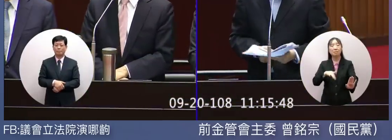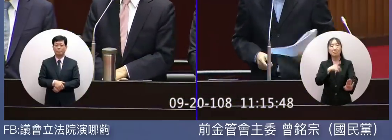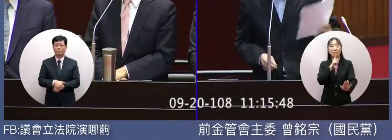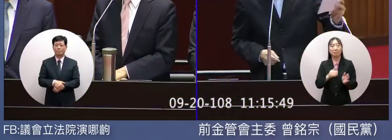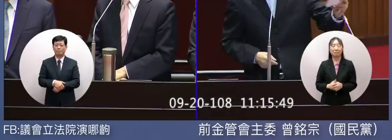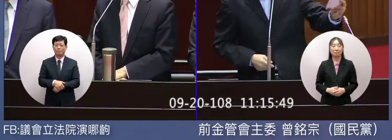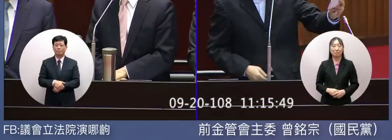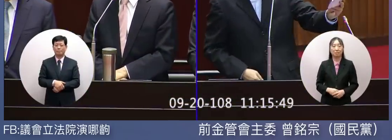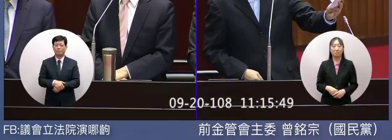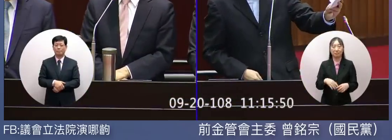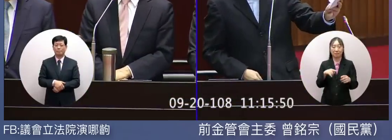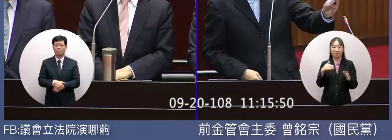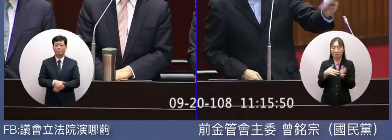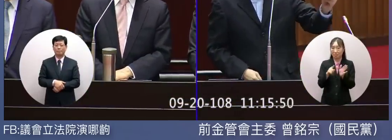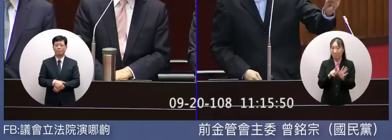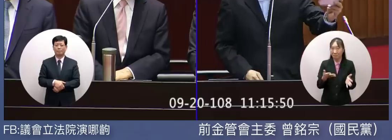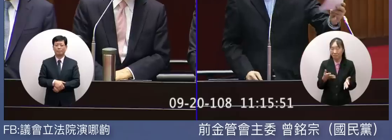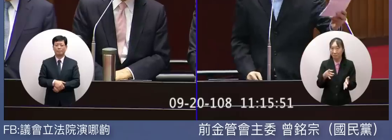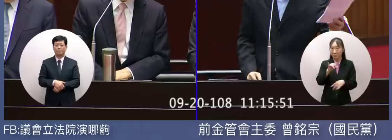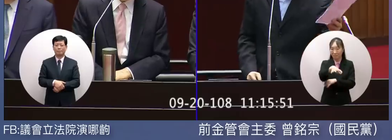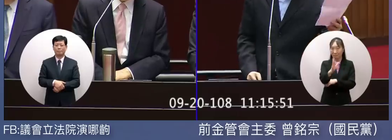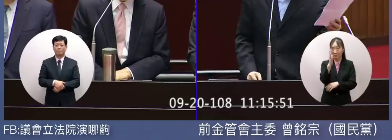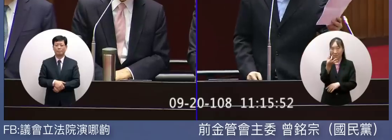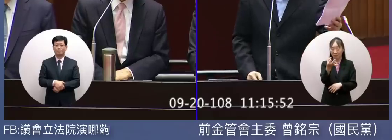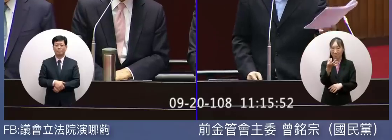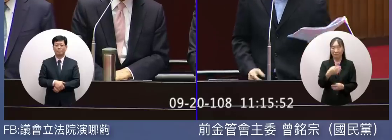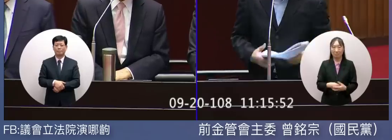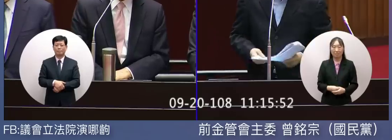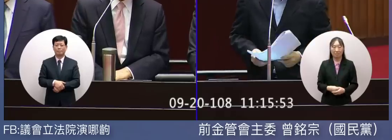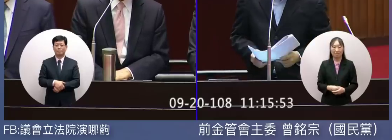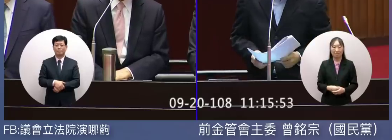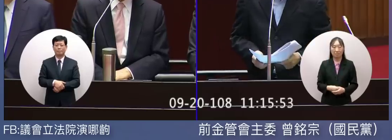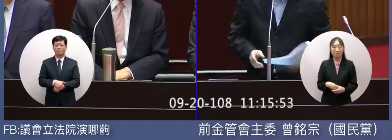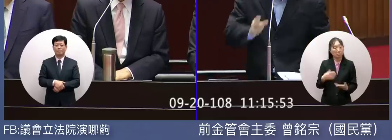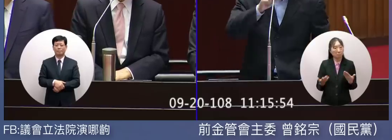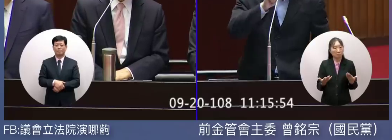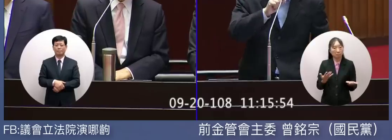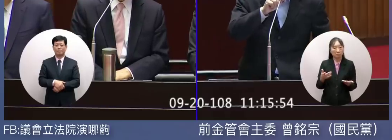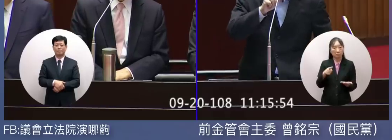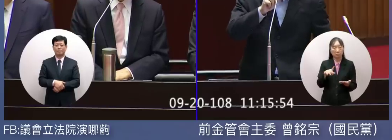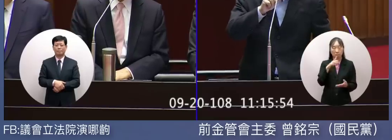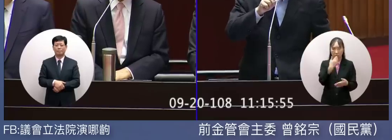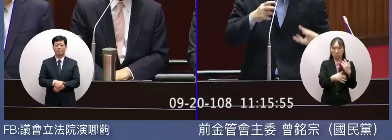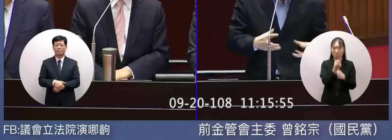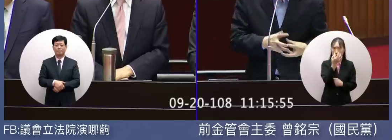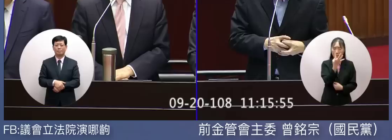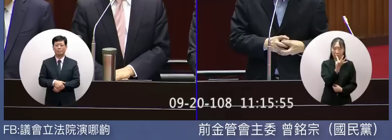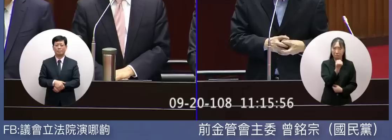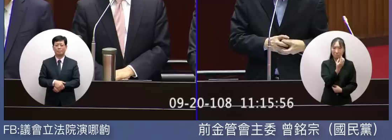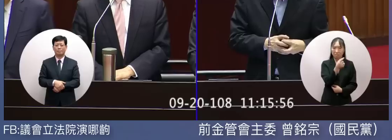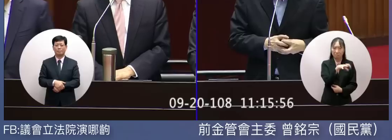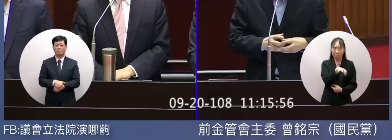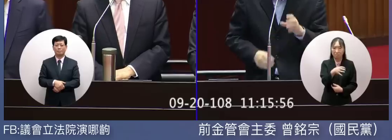以到时候地方财政几乎哦，除了几个少数